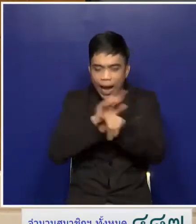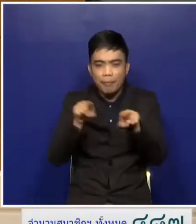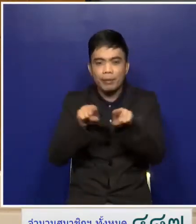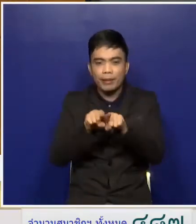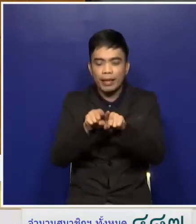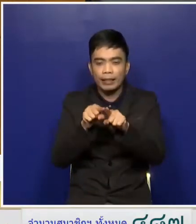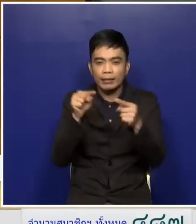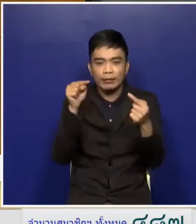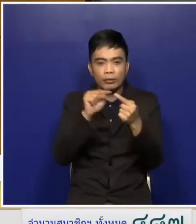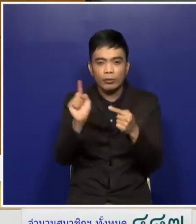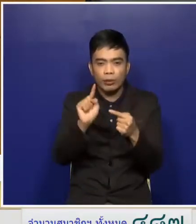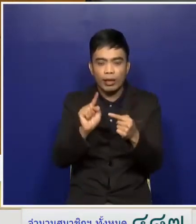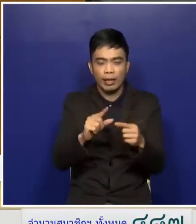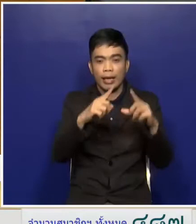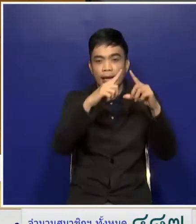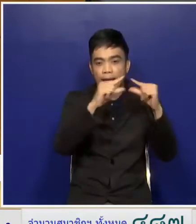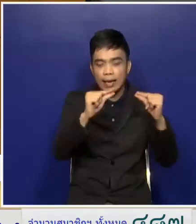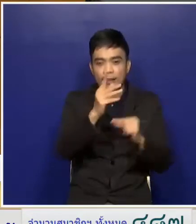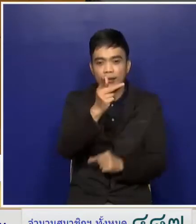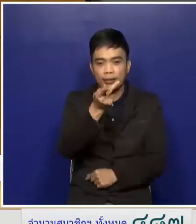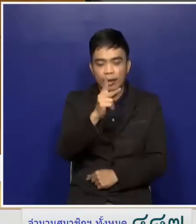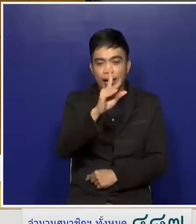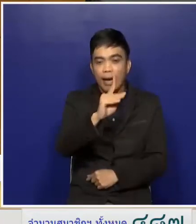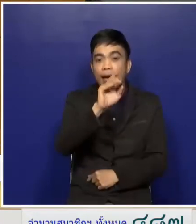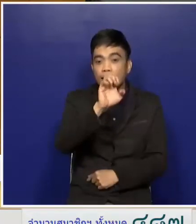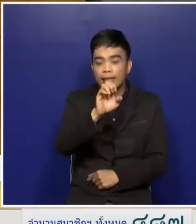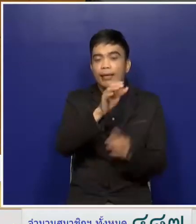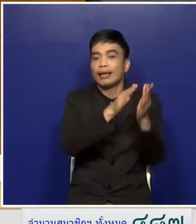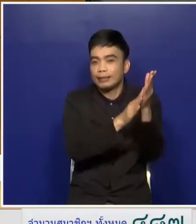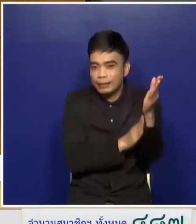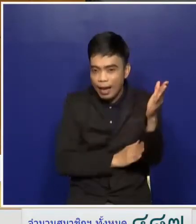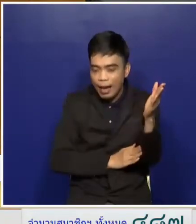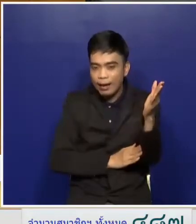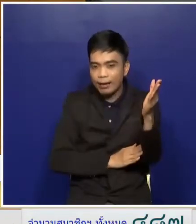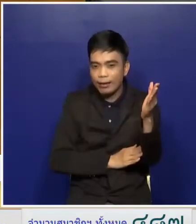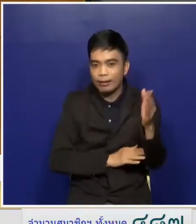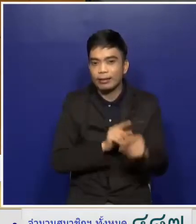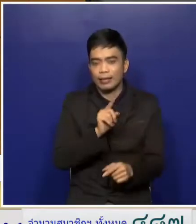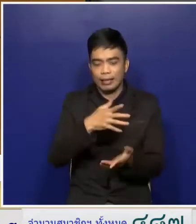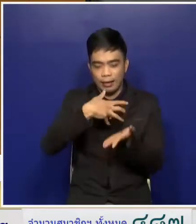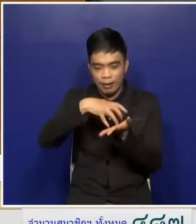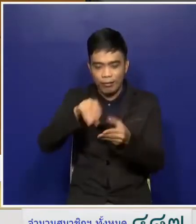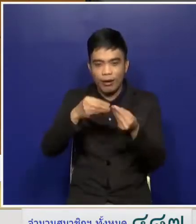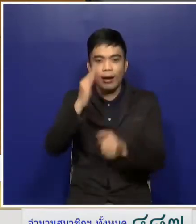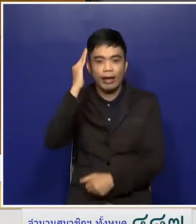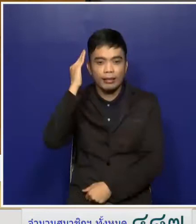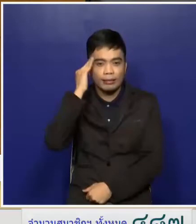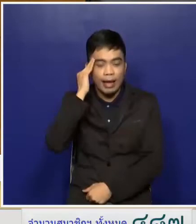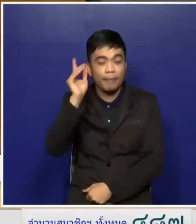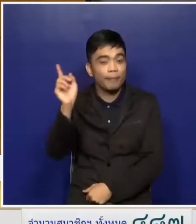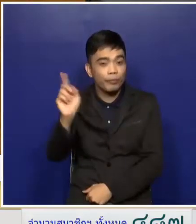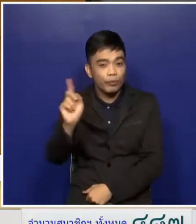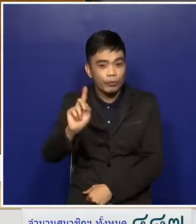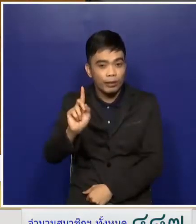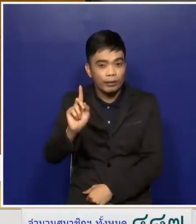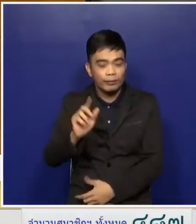ของ ขดีที่ราชาที่ผมขออย่ coastalasha เรีนรายงานถึงก